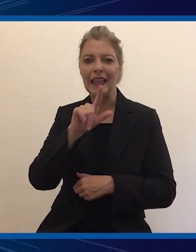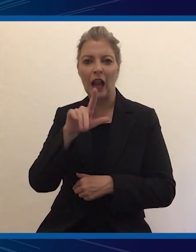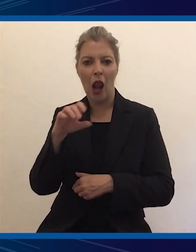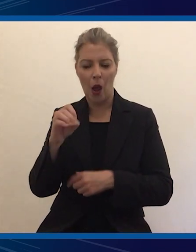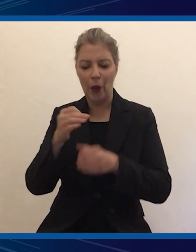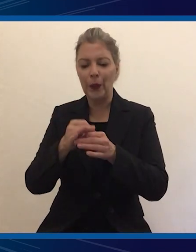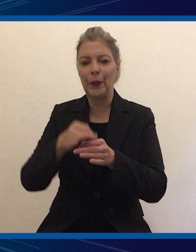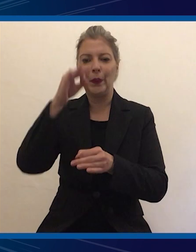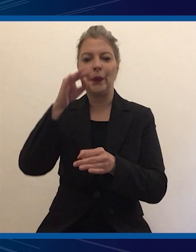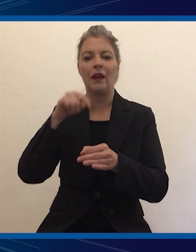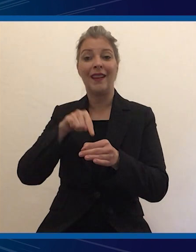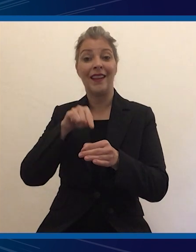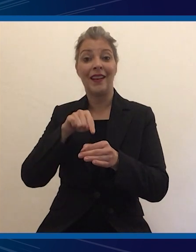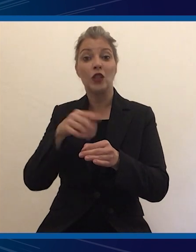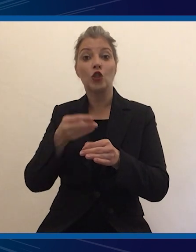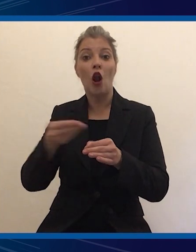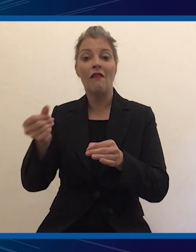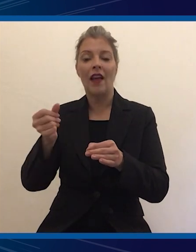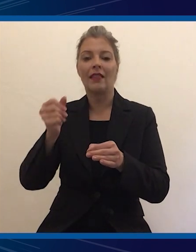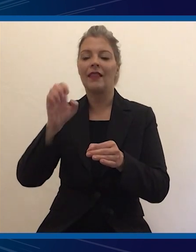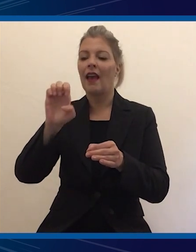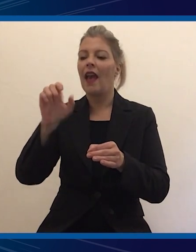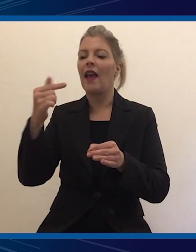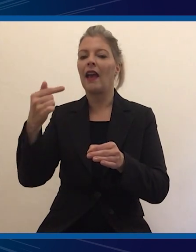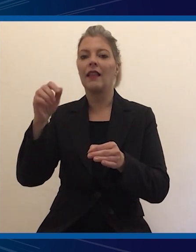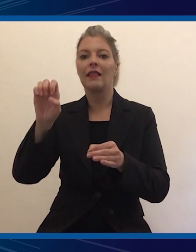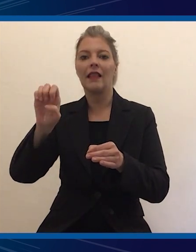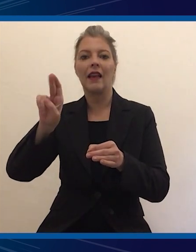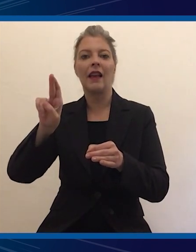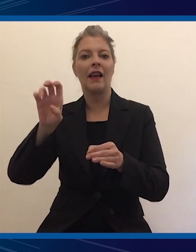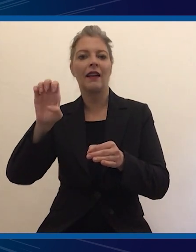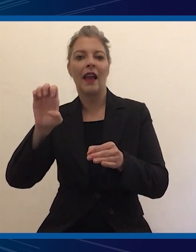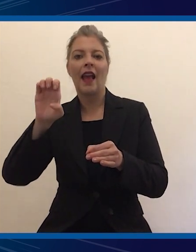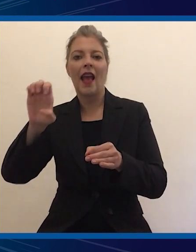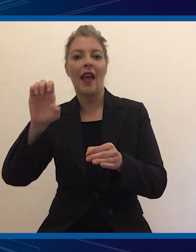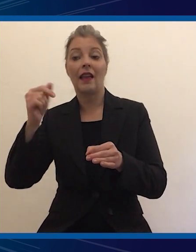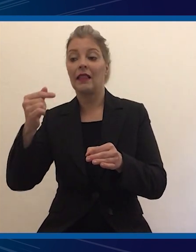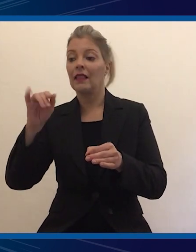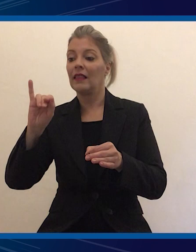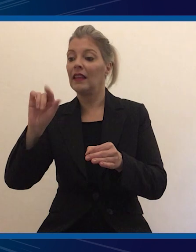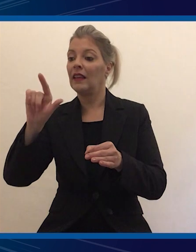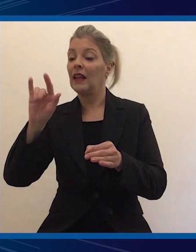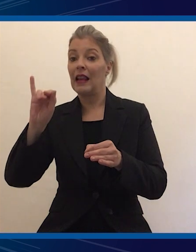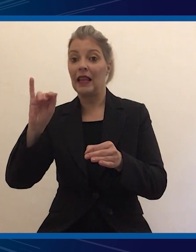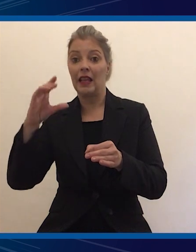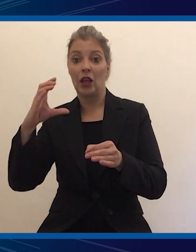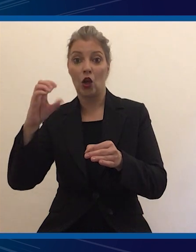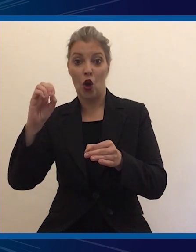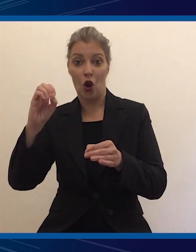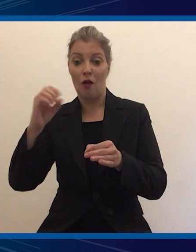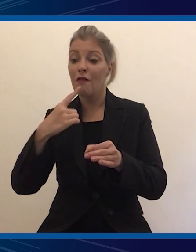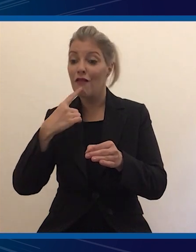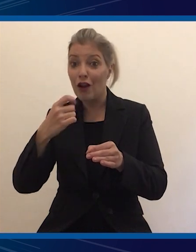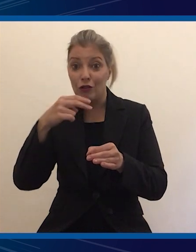colorazione rosso-arancio. È una questione di energia perché assorbe la radiazione luminosa ed emette il colore che, in